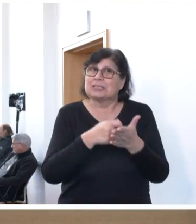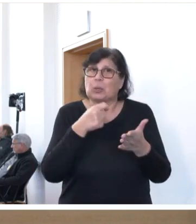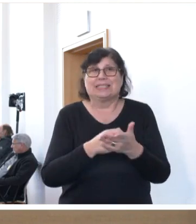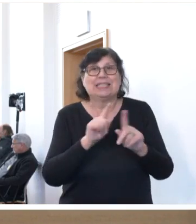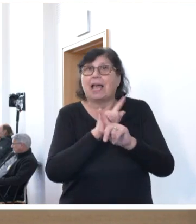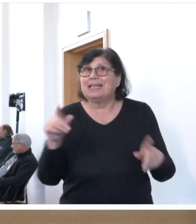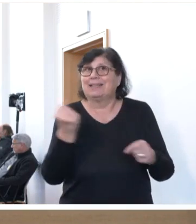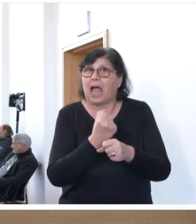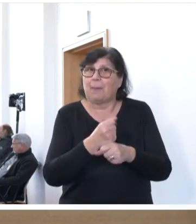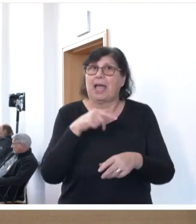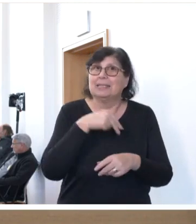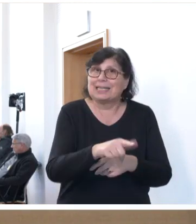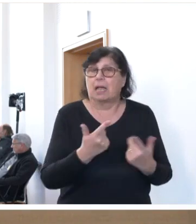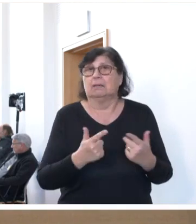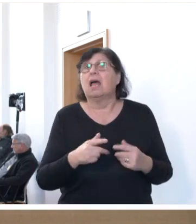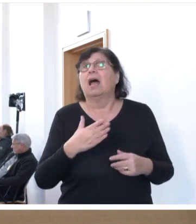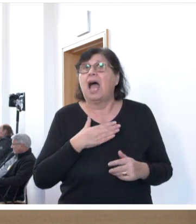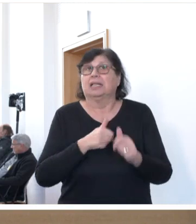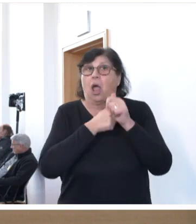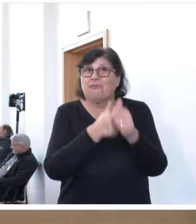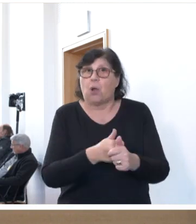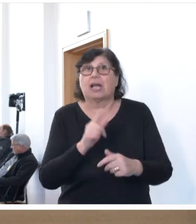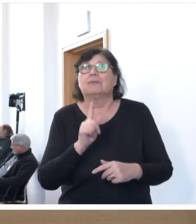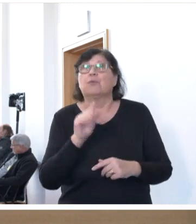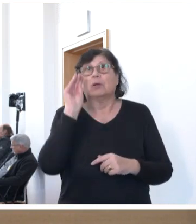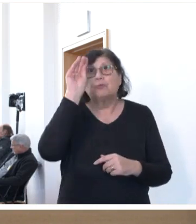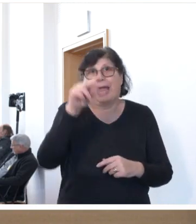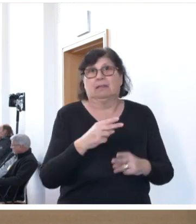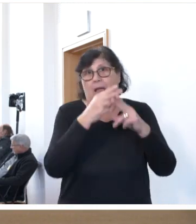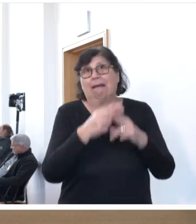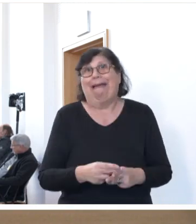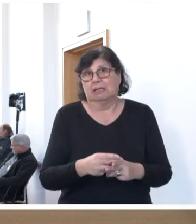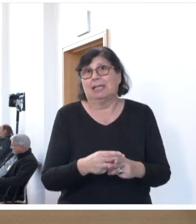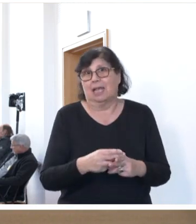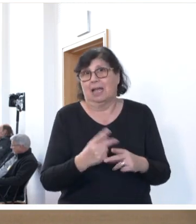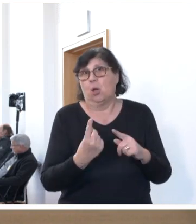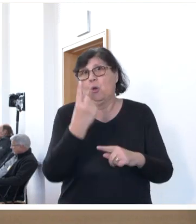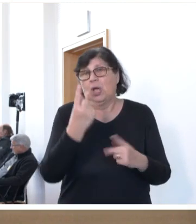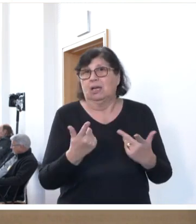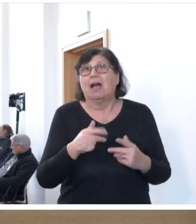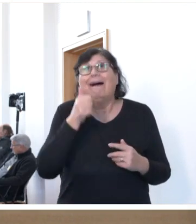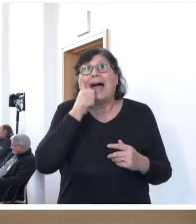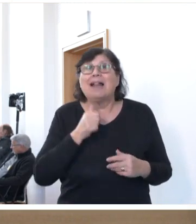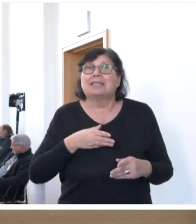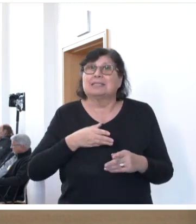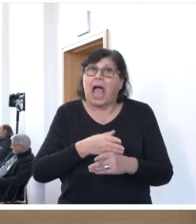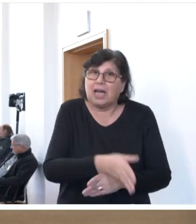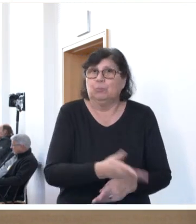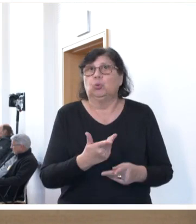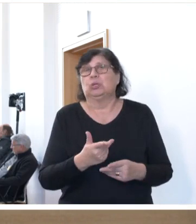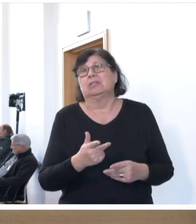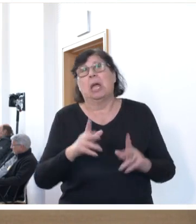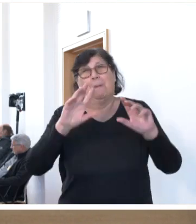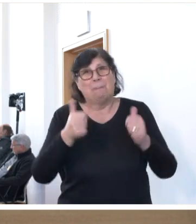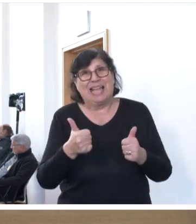gehen, hat Folgen für die Höhe der später zu erwartenden Rente. Dass Altersarmut